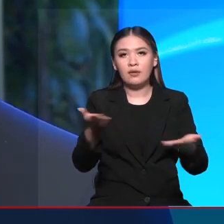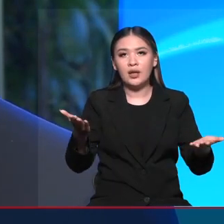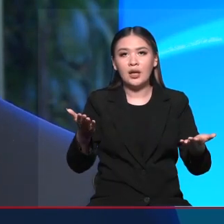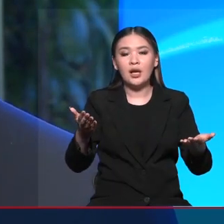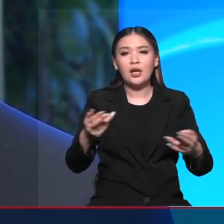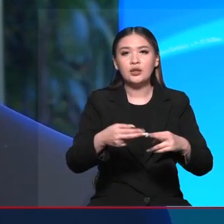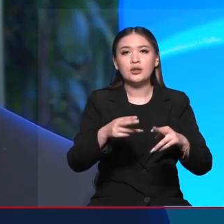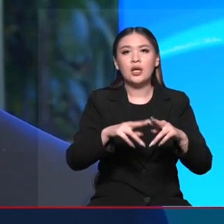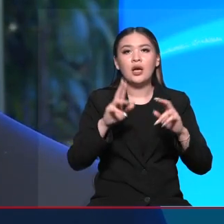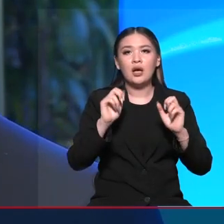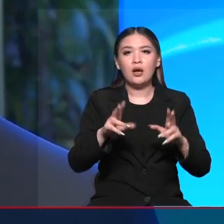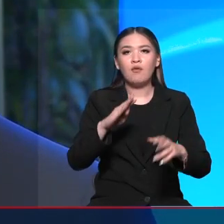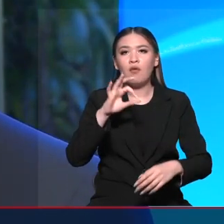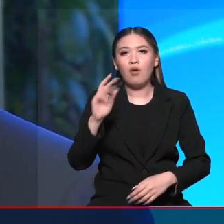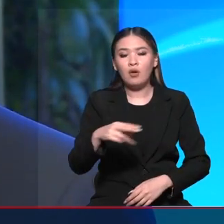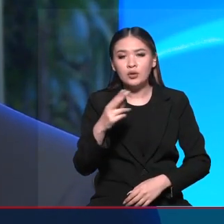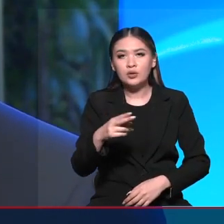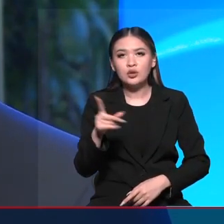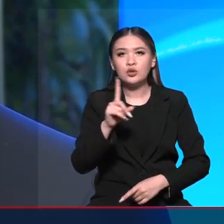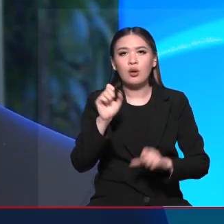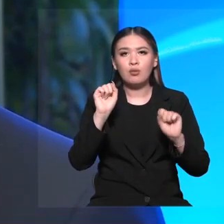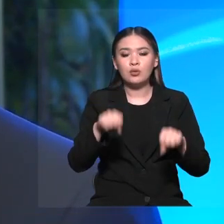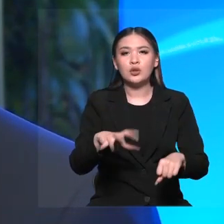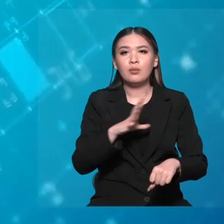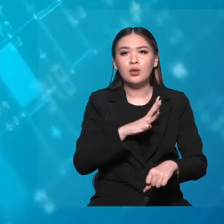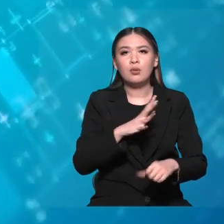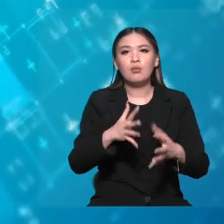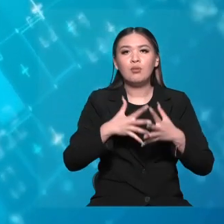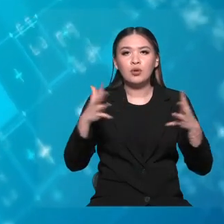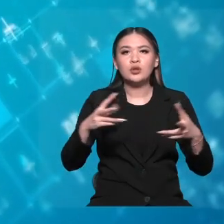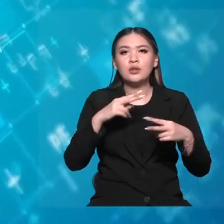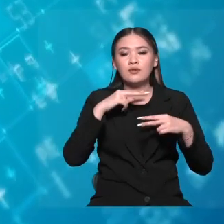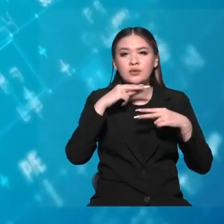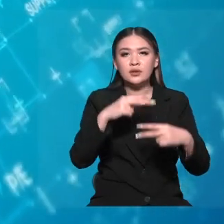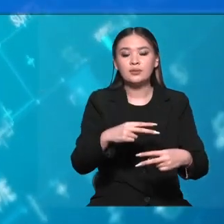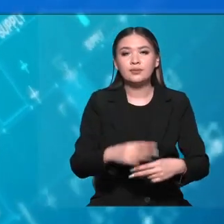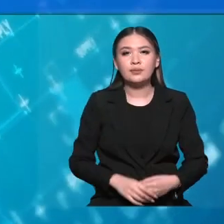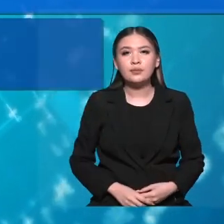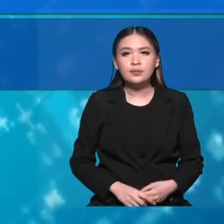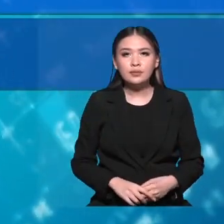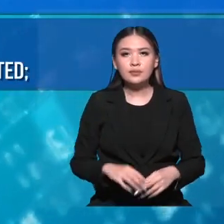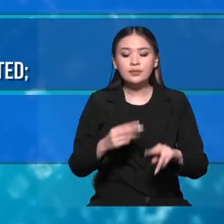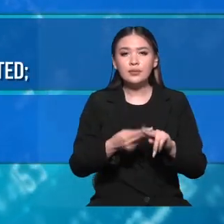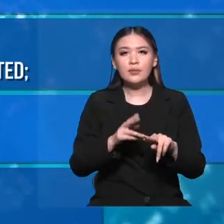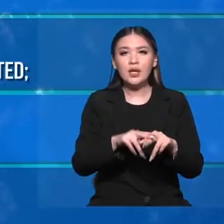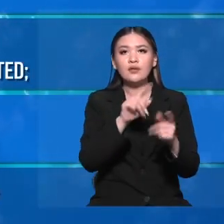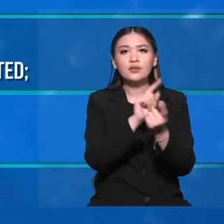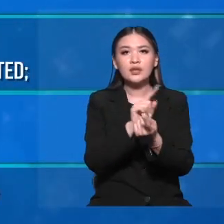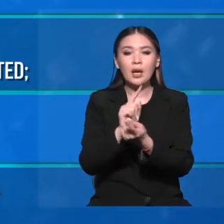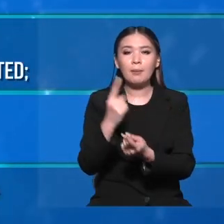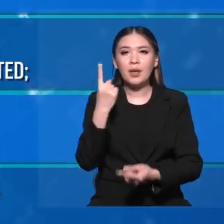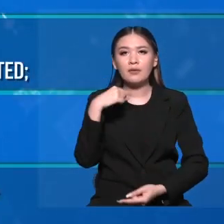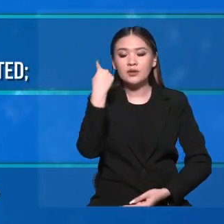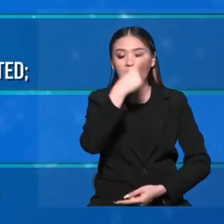инвестиционные дома, инвестиционные фонды, чтобы они могли привлекать капитал. В купе с договоренностями, достигнутыми во время встреч первых лиц